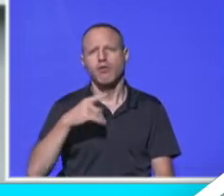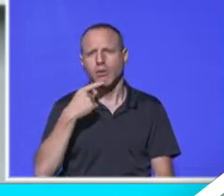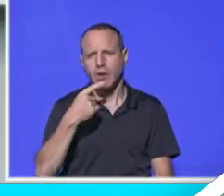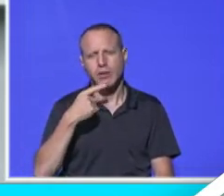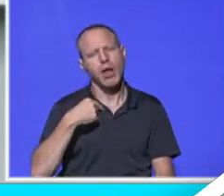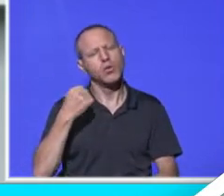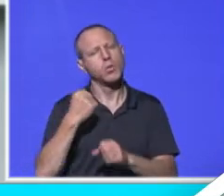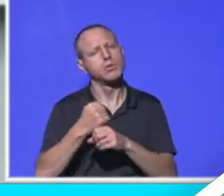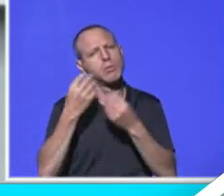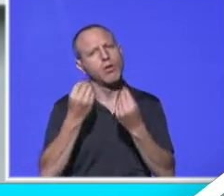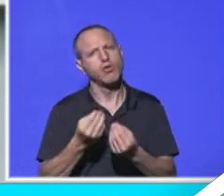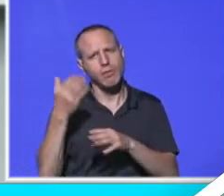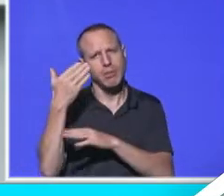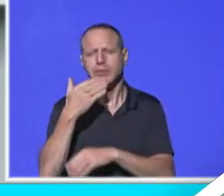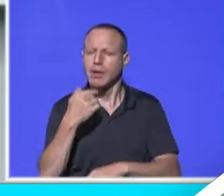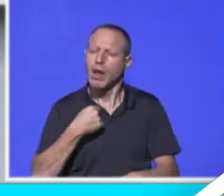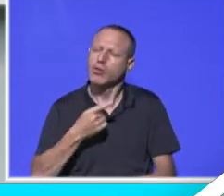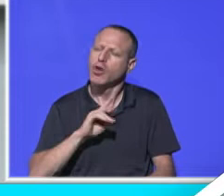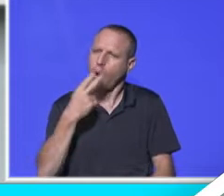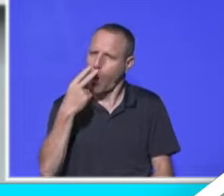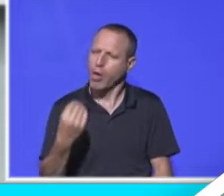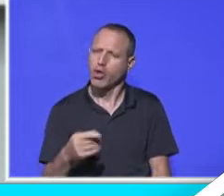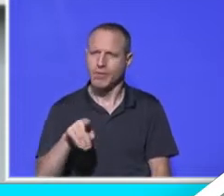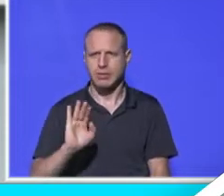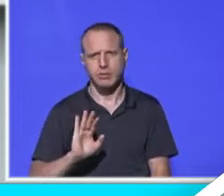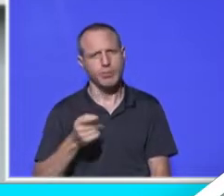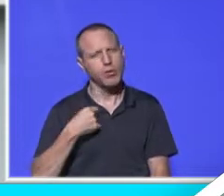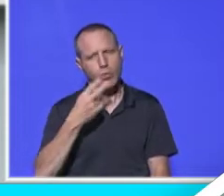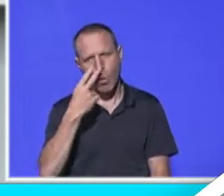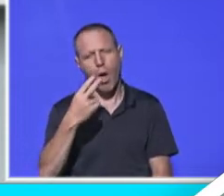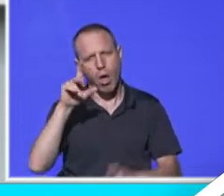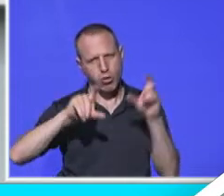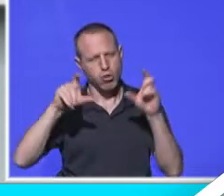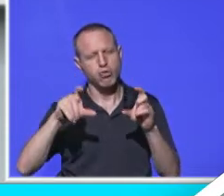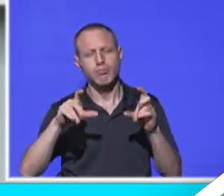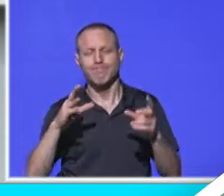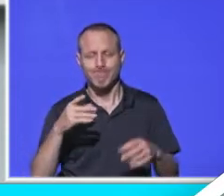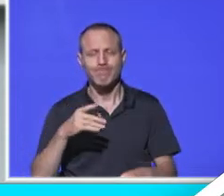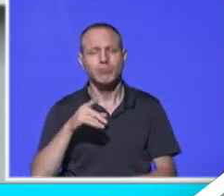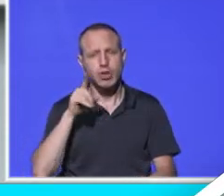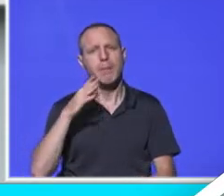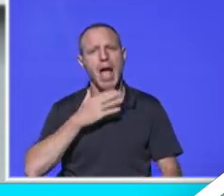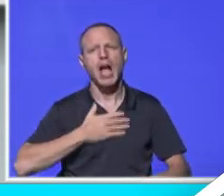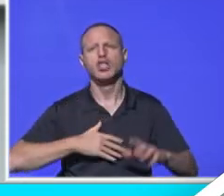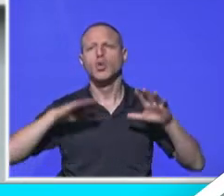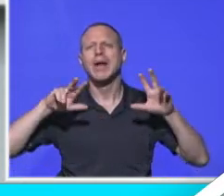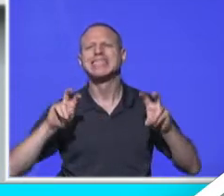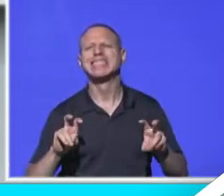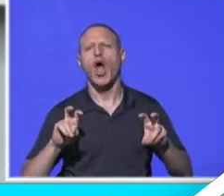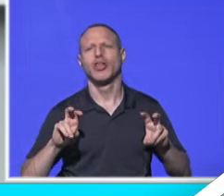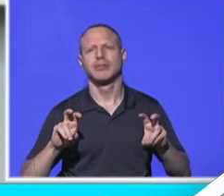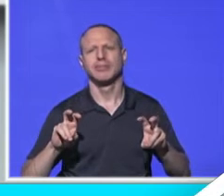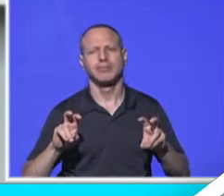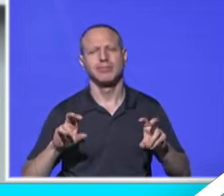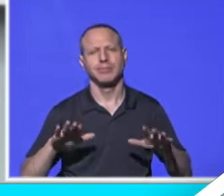הטוב למדינת ישראל, אני לא רואה את הטוב הזה. אני רואה אנשים שככל הנראה רצו כיסאות,